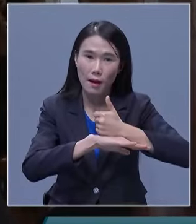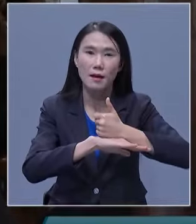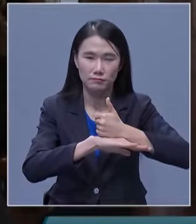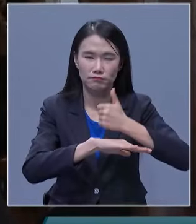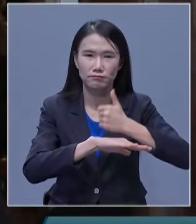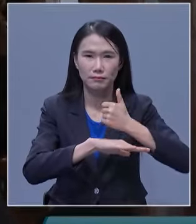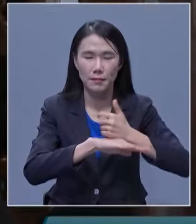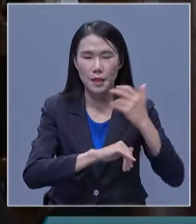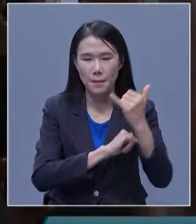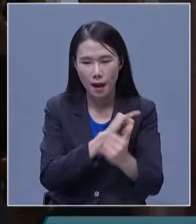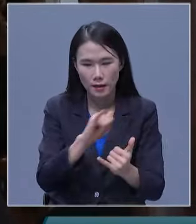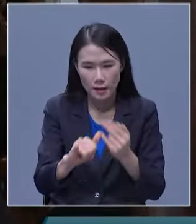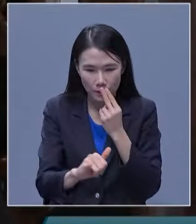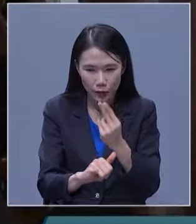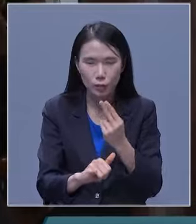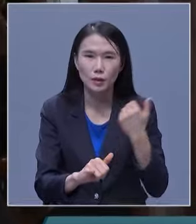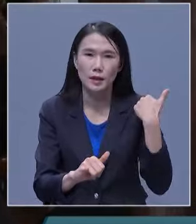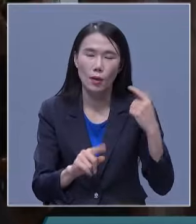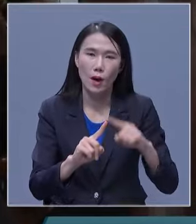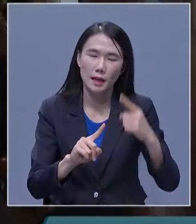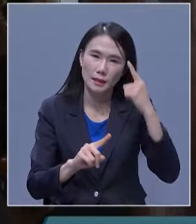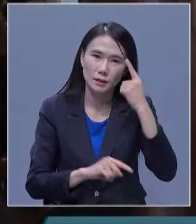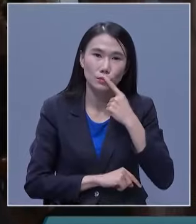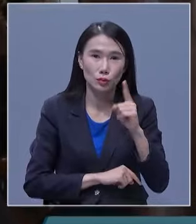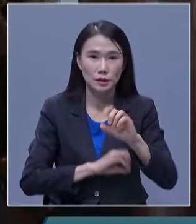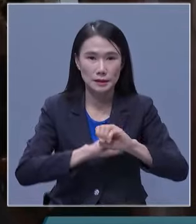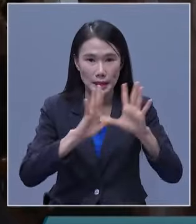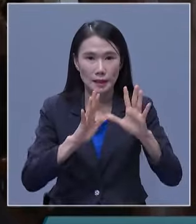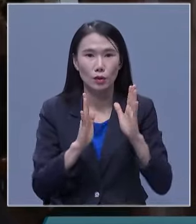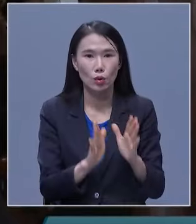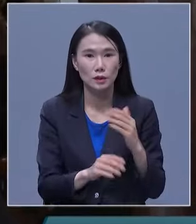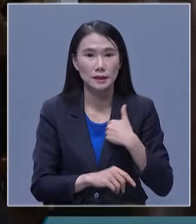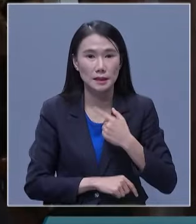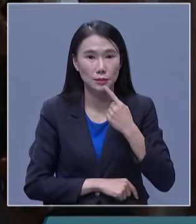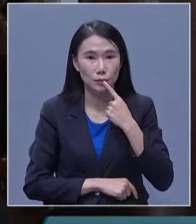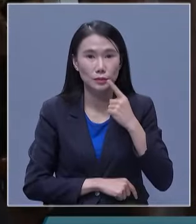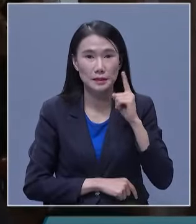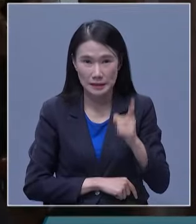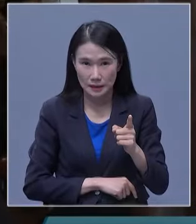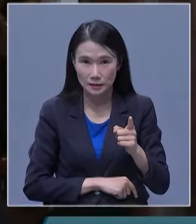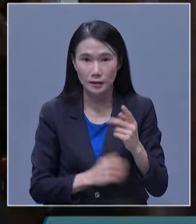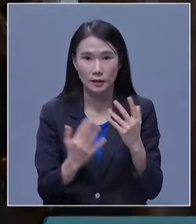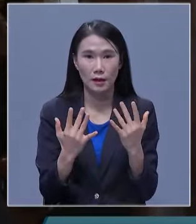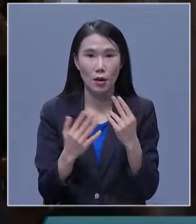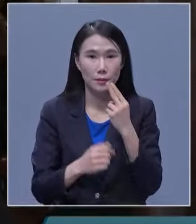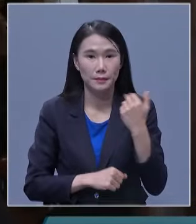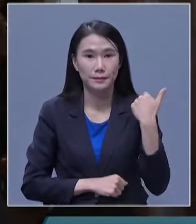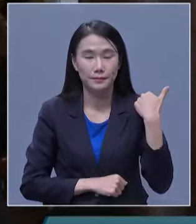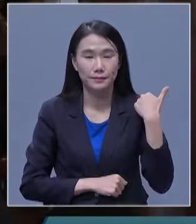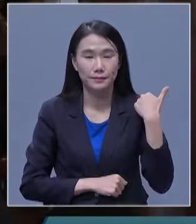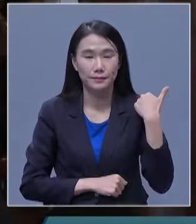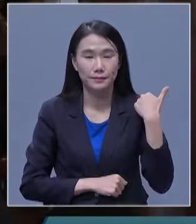คนที่จะลงมาแต่ว่าก็ยังไม่ได้คอนเฟิร์มนะคะคนที่คอนเฟิร์มมาจริงๆก็คือเดี๋ยวจะมีพลเอกไพบูลย์คุ้มฉ